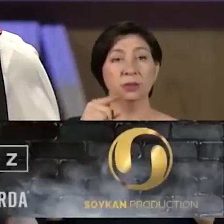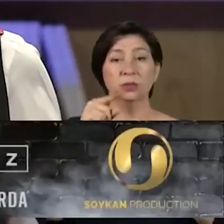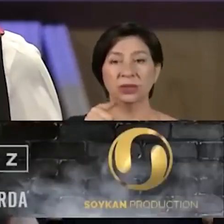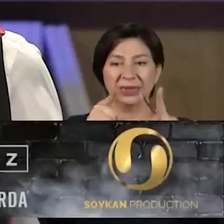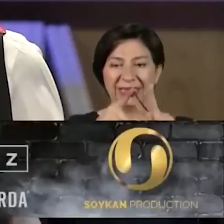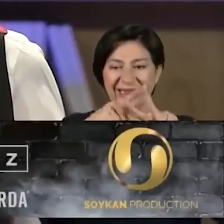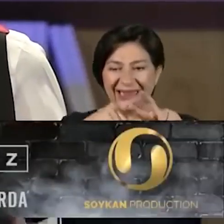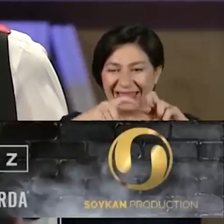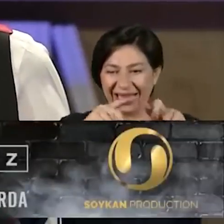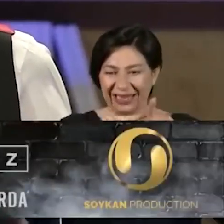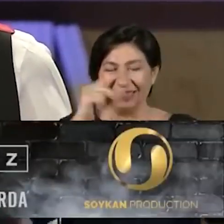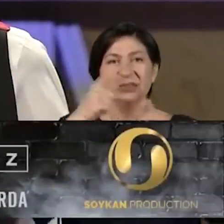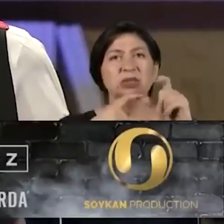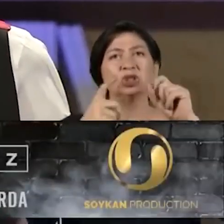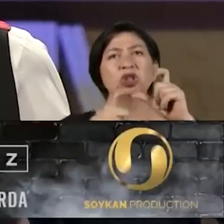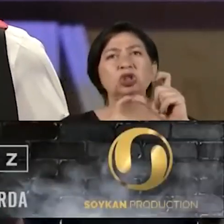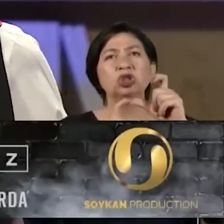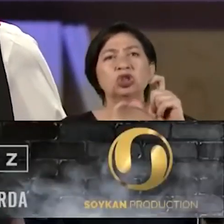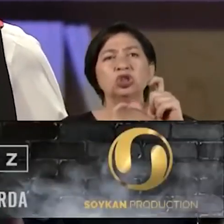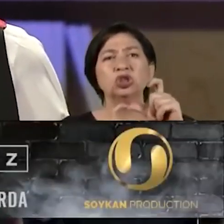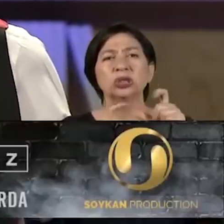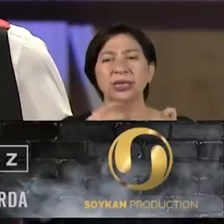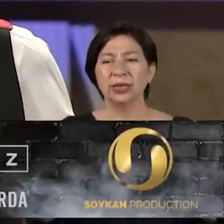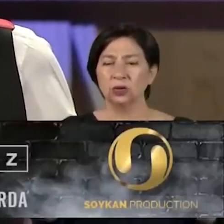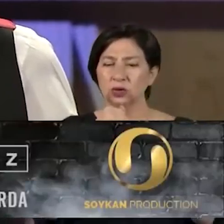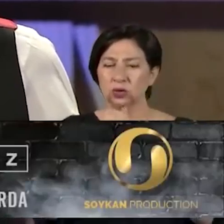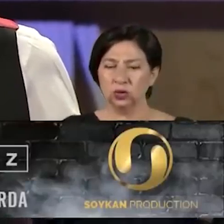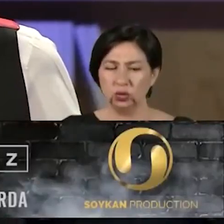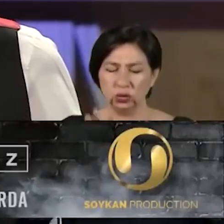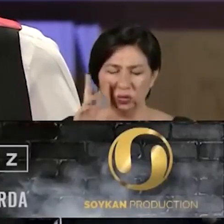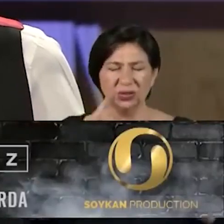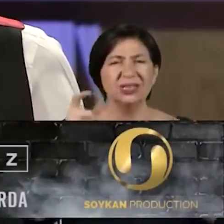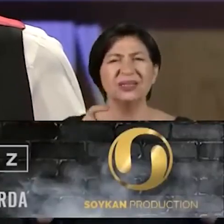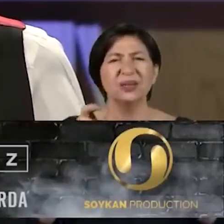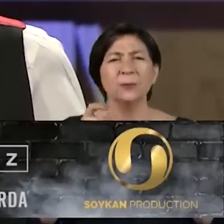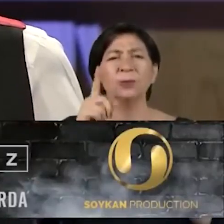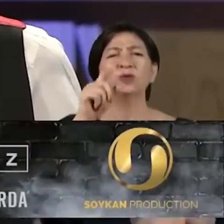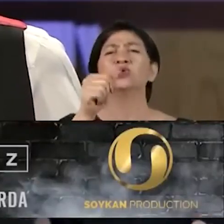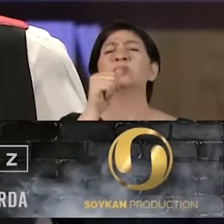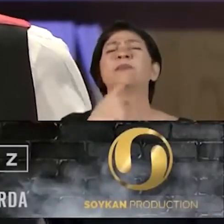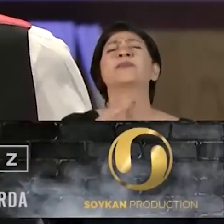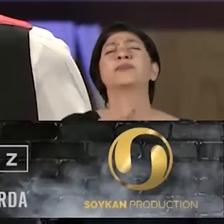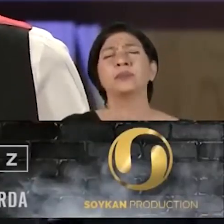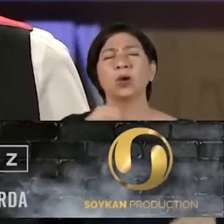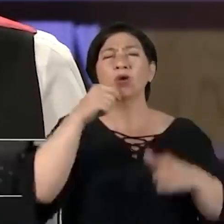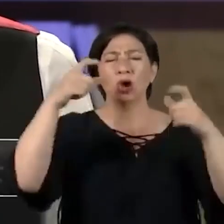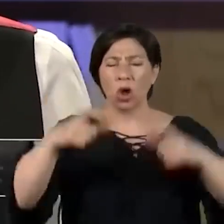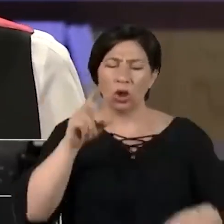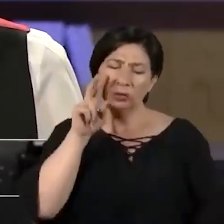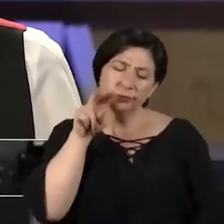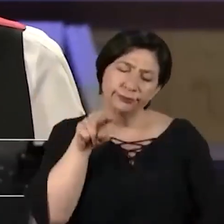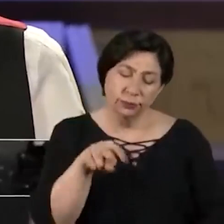narkisos değil mi? Evet. Nerede kendini suda görüyor? Evet, bir gün susuyor işte bir gölde. Evet, evet, ondan sonra